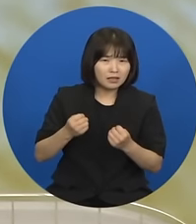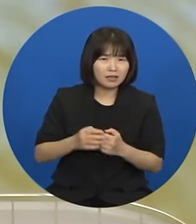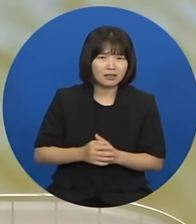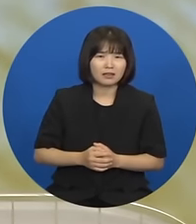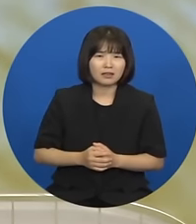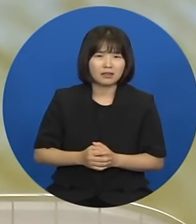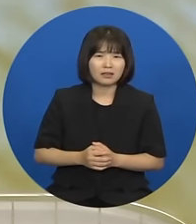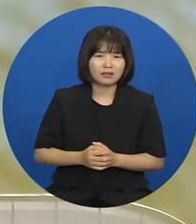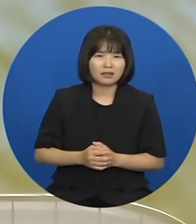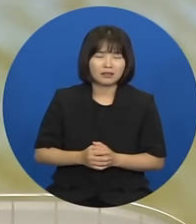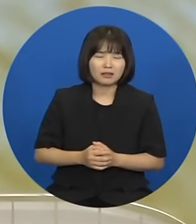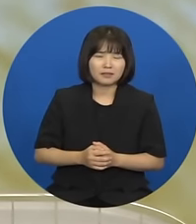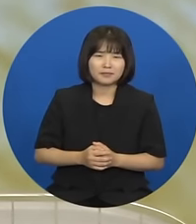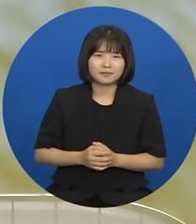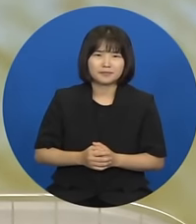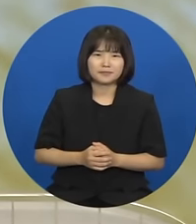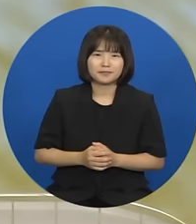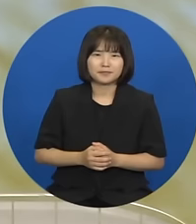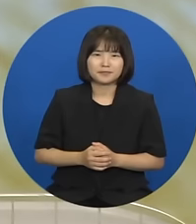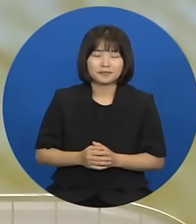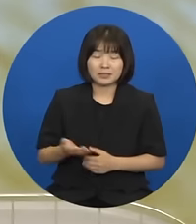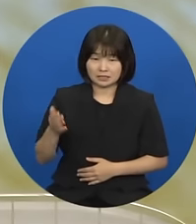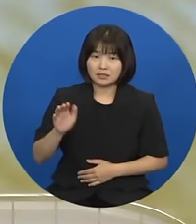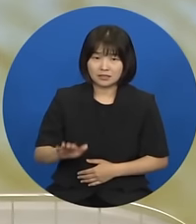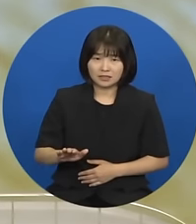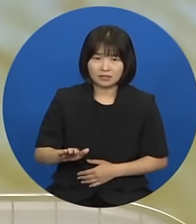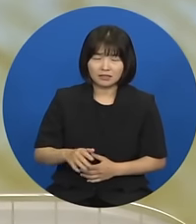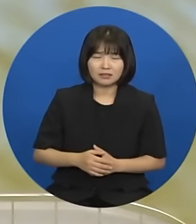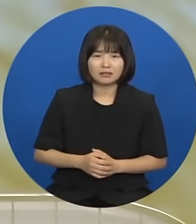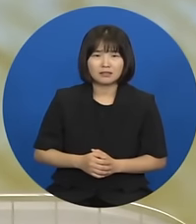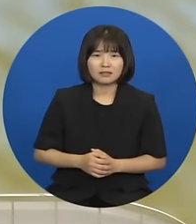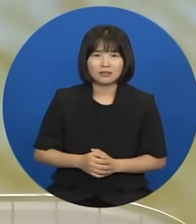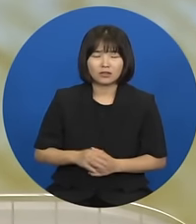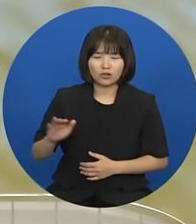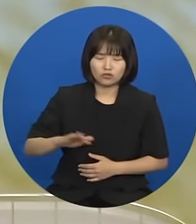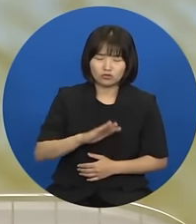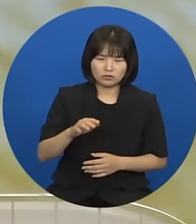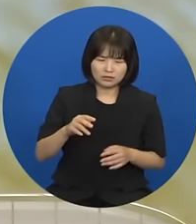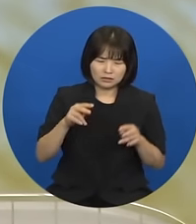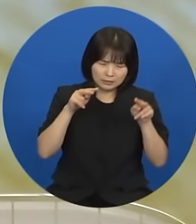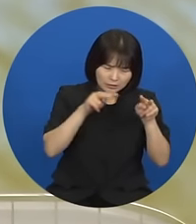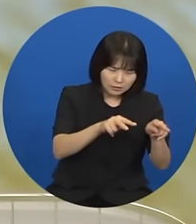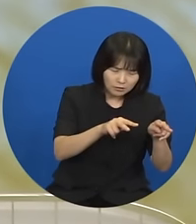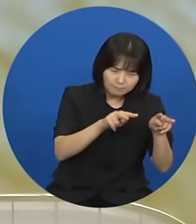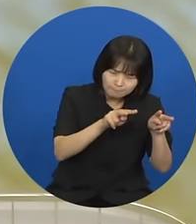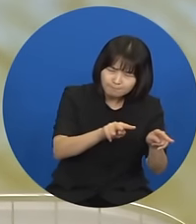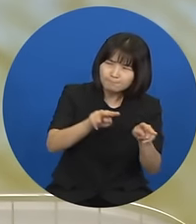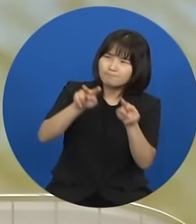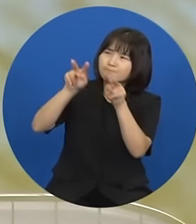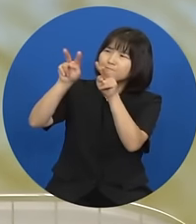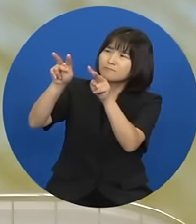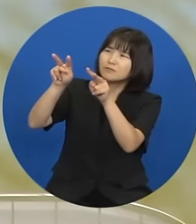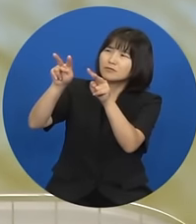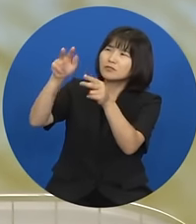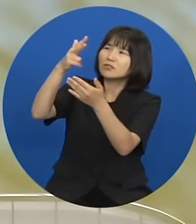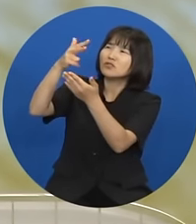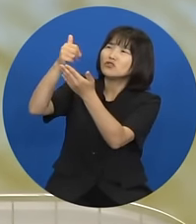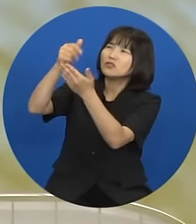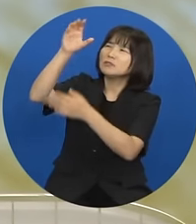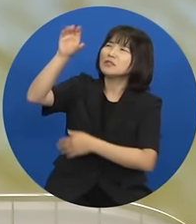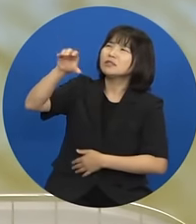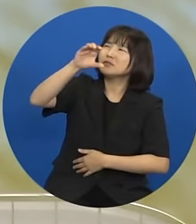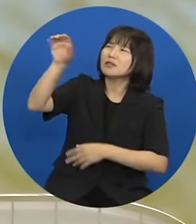들었던 말씀입니다. 그런데 정말 우리의 시선을 옮겨 나를 사랑하시는 그 주님의